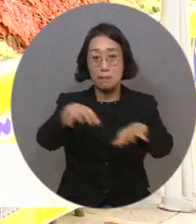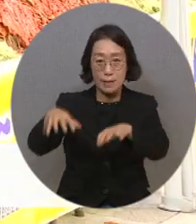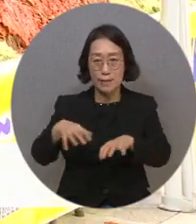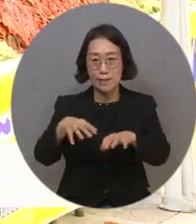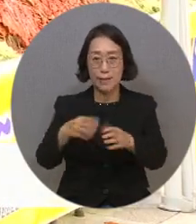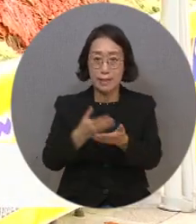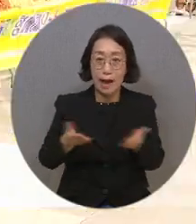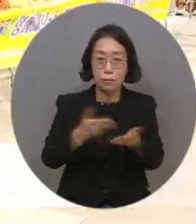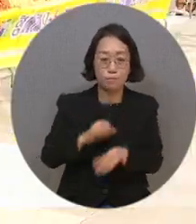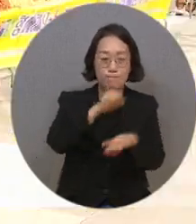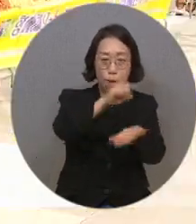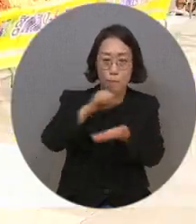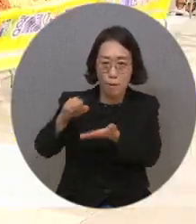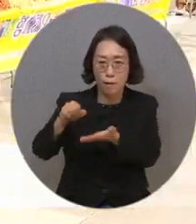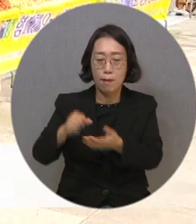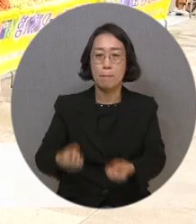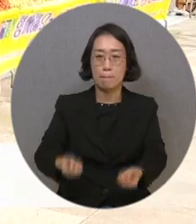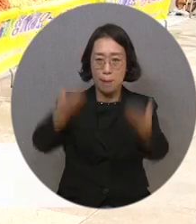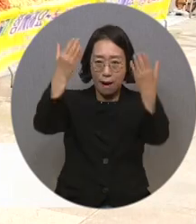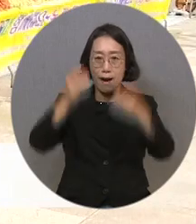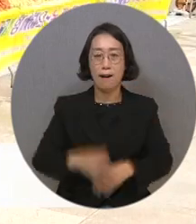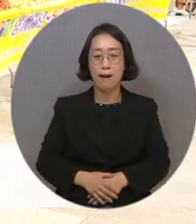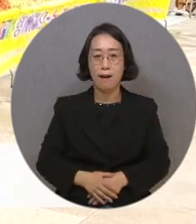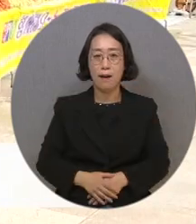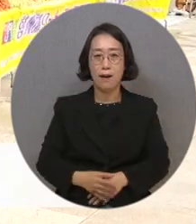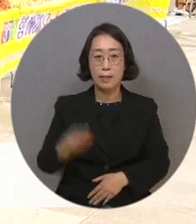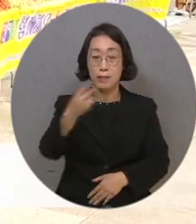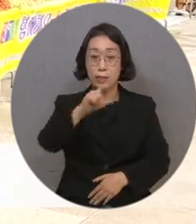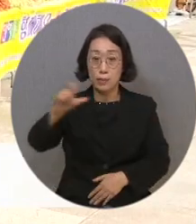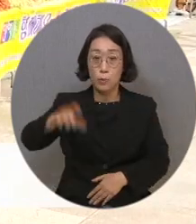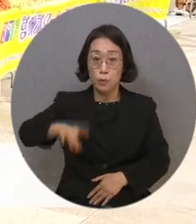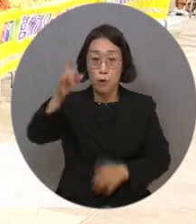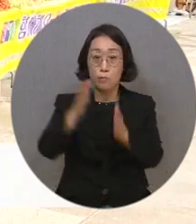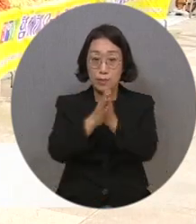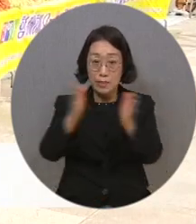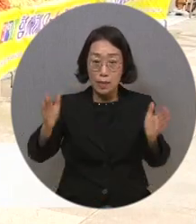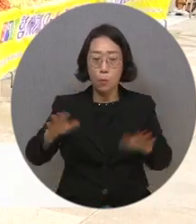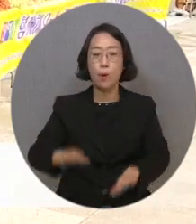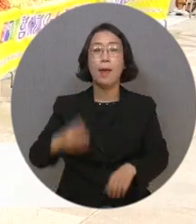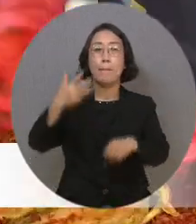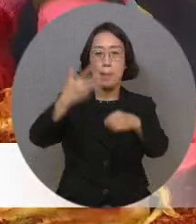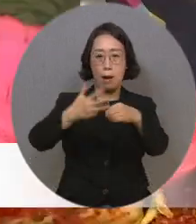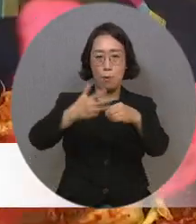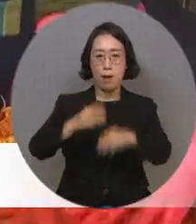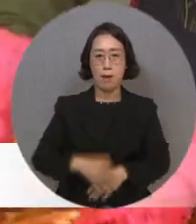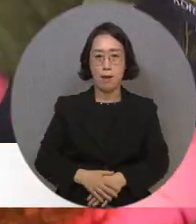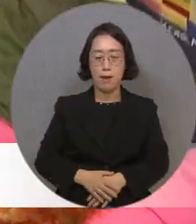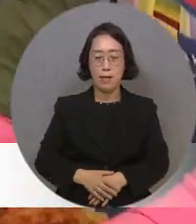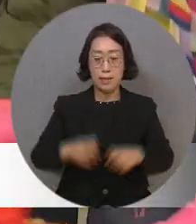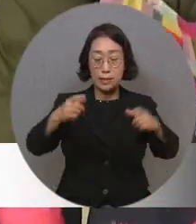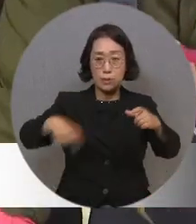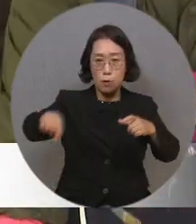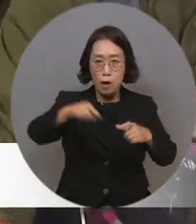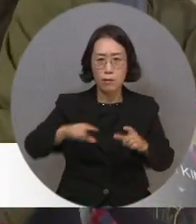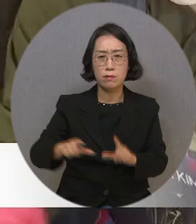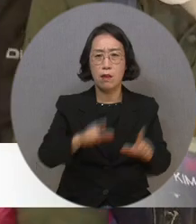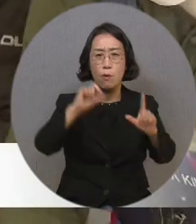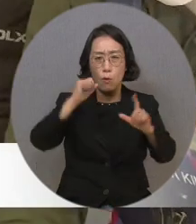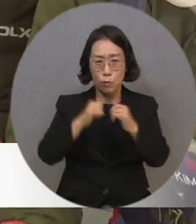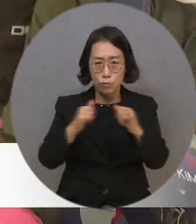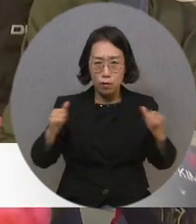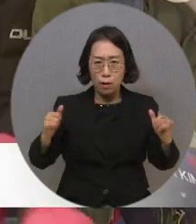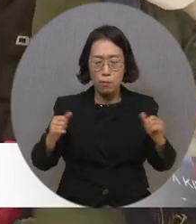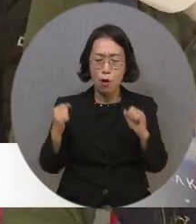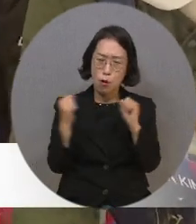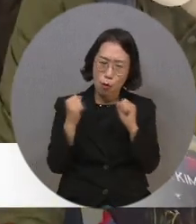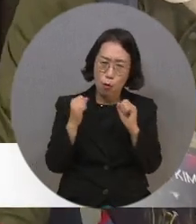열었습니다. 지난 2015년부터 시작해 올해 8회째를 맞은 이번 행사는 지역 내 소외계층이 다가오는